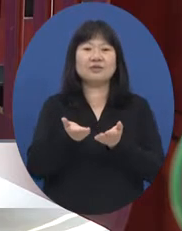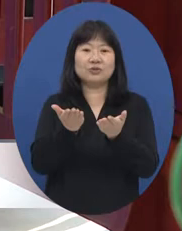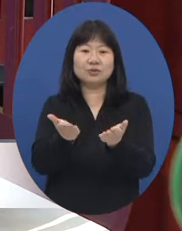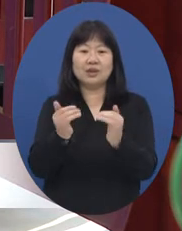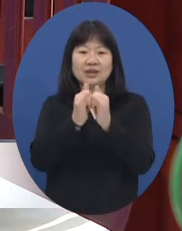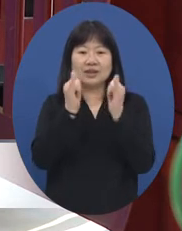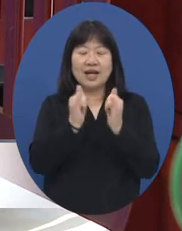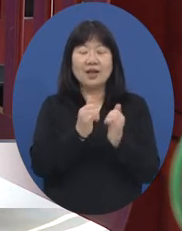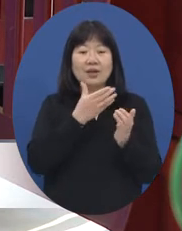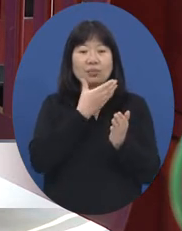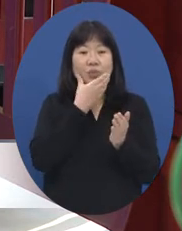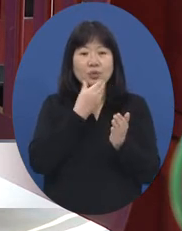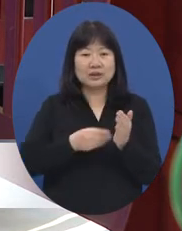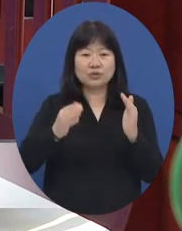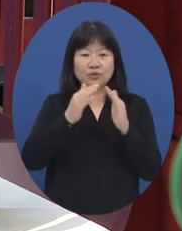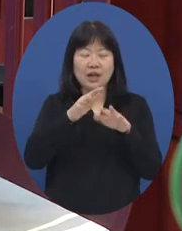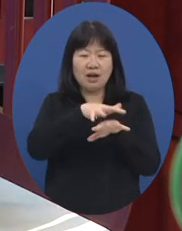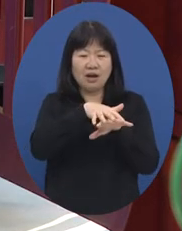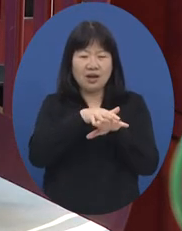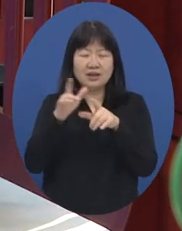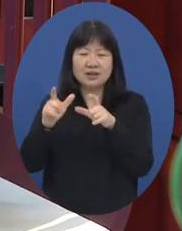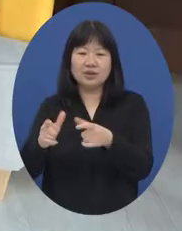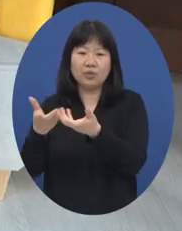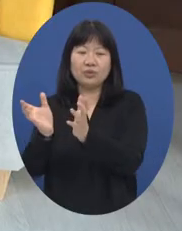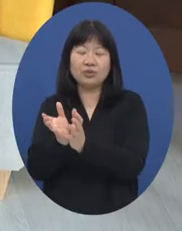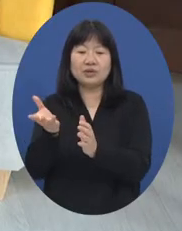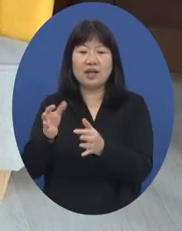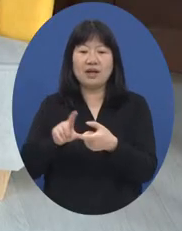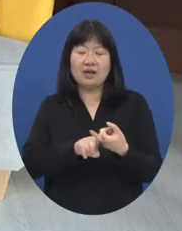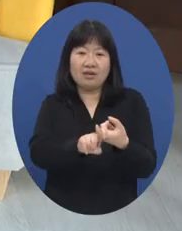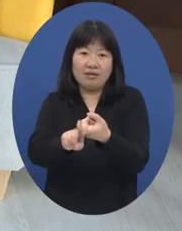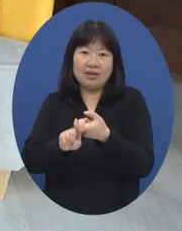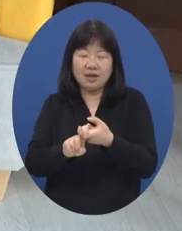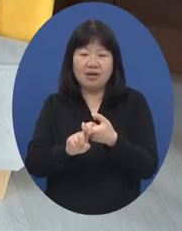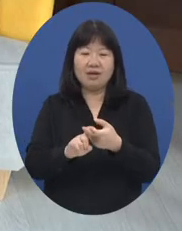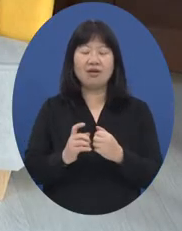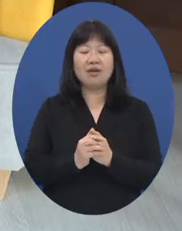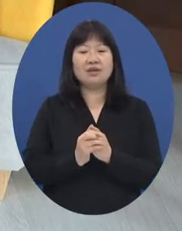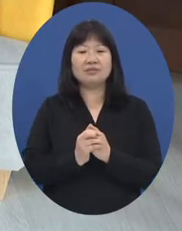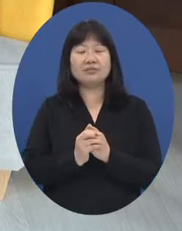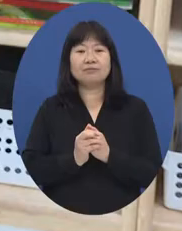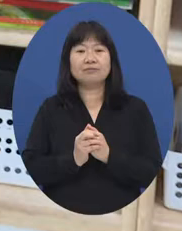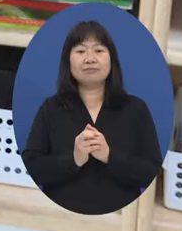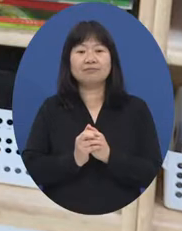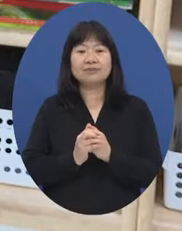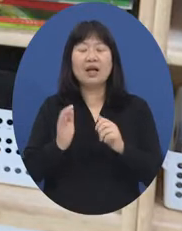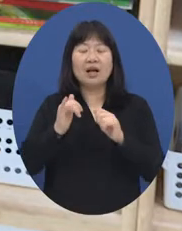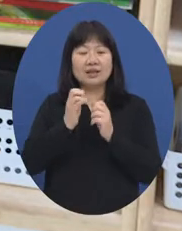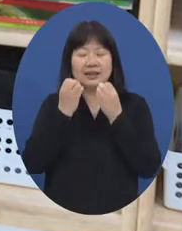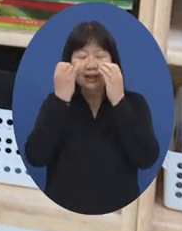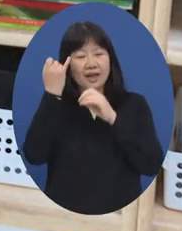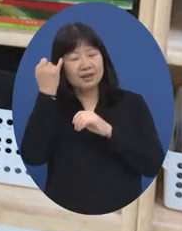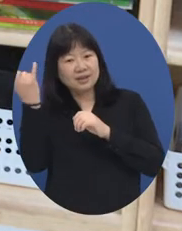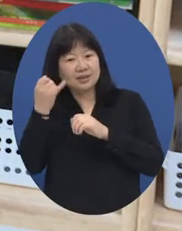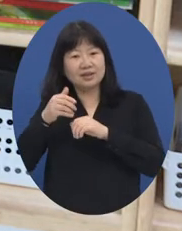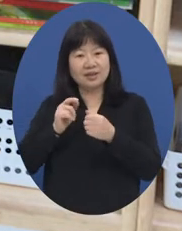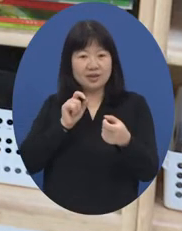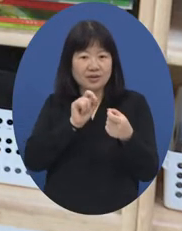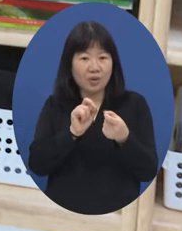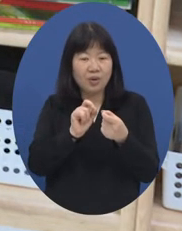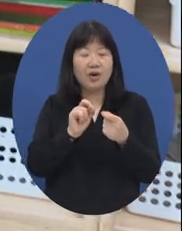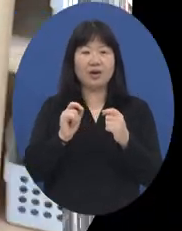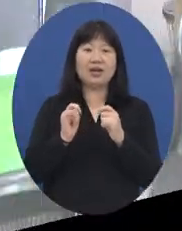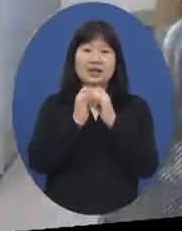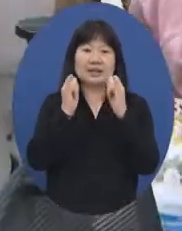공급과 사회주택 커브 구축과 지역공동체 활용 공급 확대를 위한 창의적 접근 그리고 사회 주택 공급